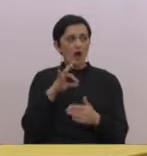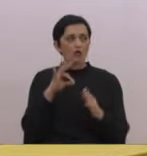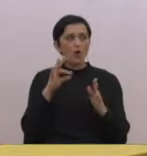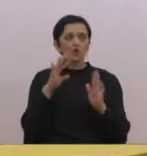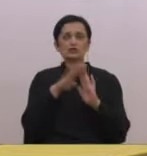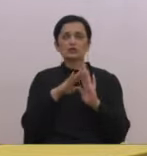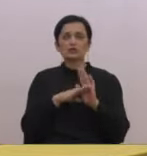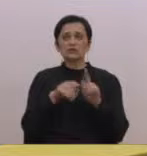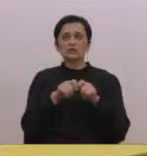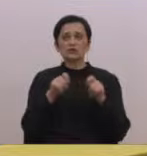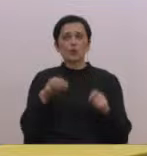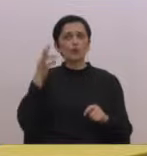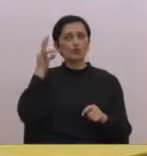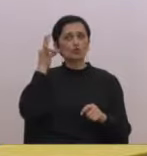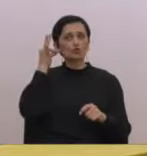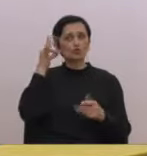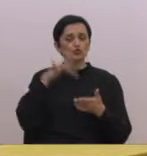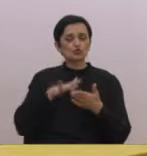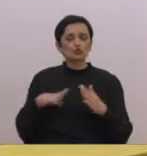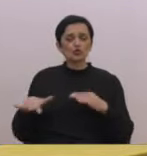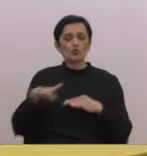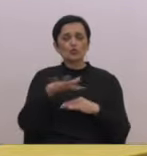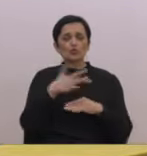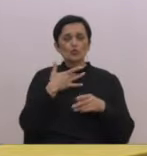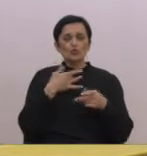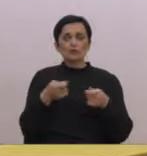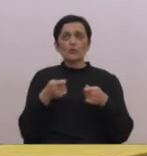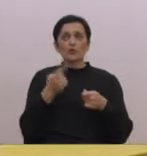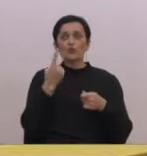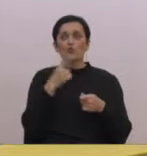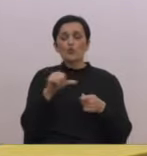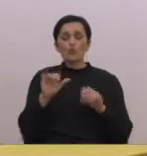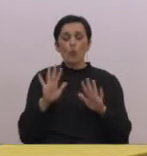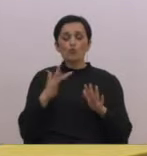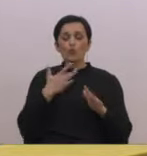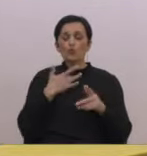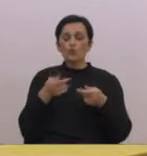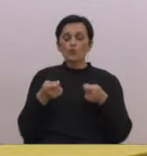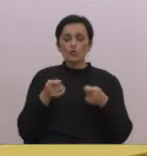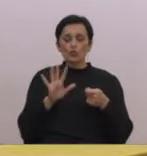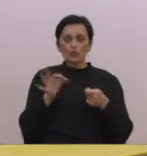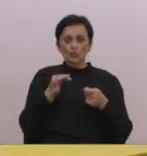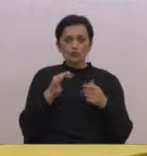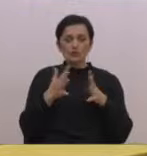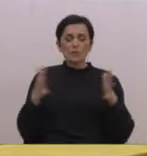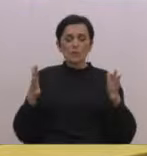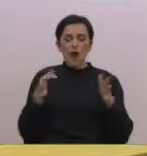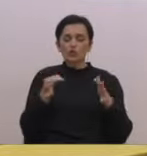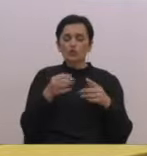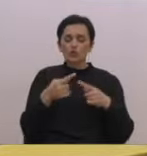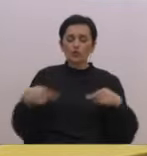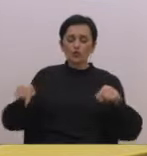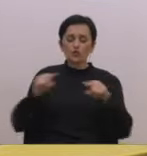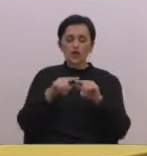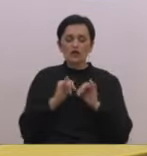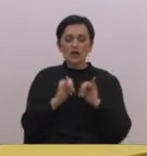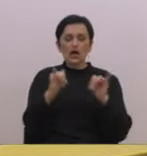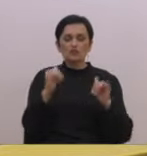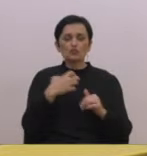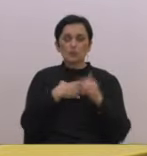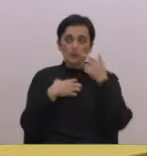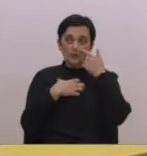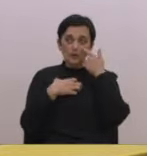მთლიანად ზუგდიდის მუნიციპალიტეტში და ეს არათქმად მუნიციპალიტეტის, არამედ ფართო რეგიონის განვითარებისთვის საკმაოდ